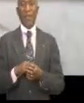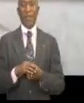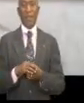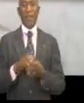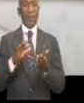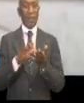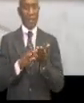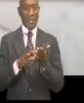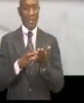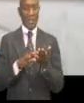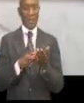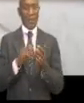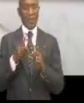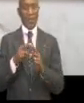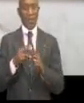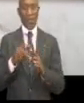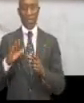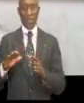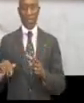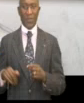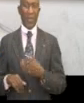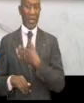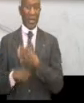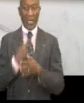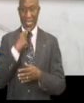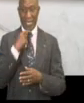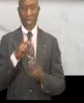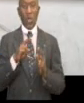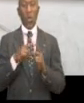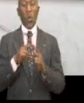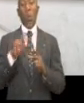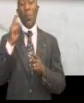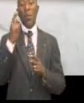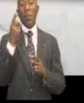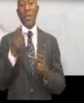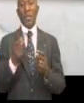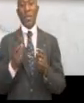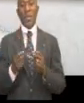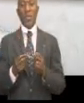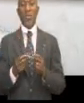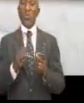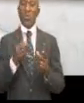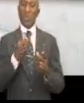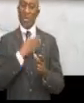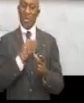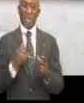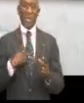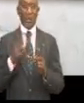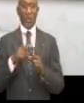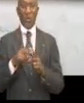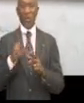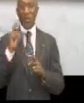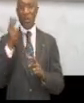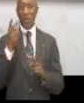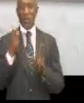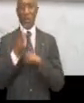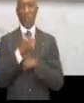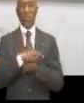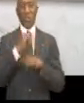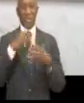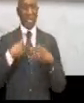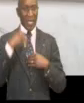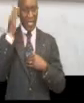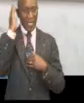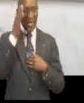Le premier jour, il y a eu quand même un engouement, ils sont arrivés. Le deuxième jour, même. Bon, aujourd'hui, vous voyez ce que ça